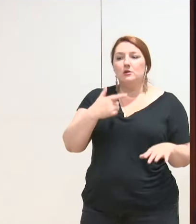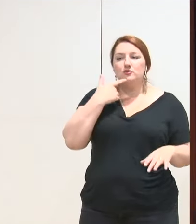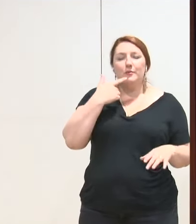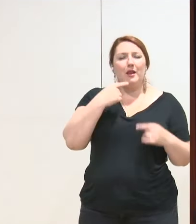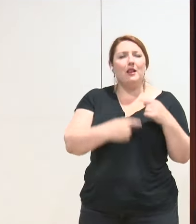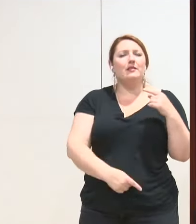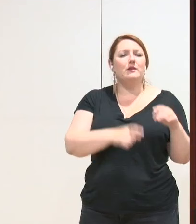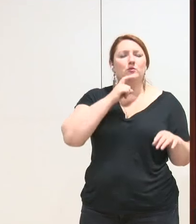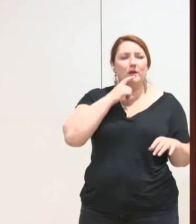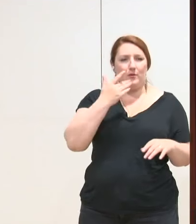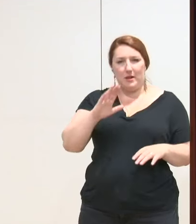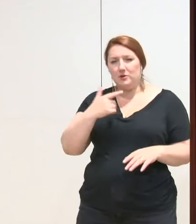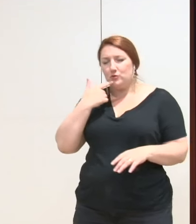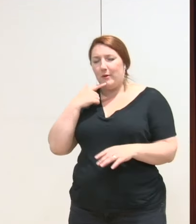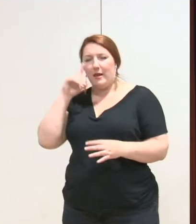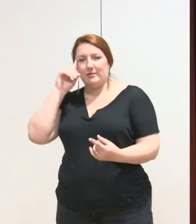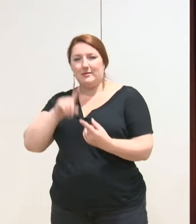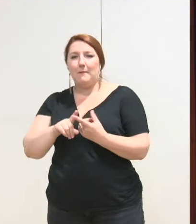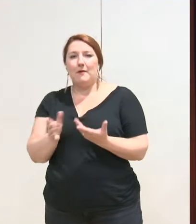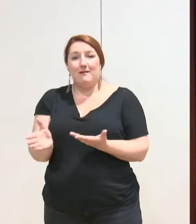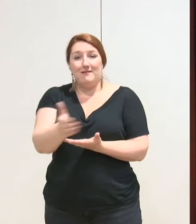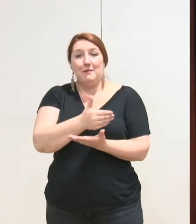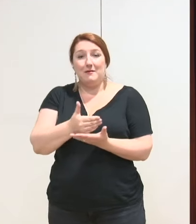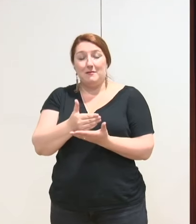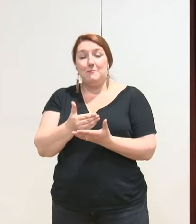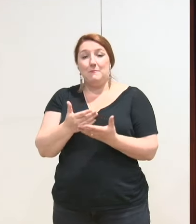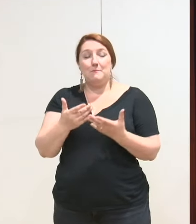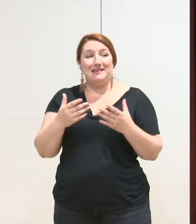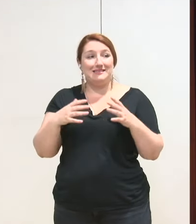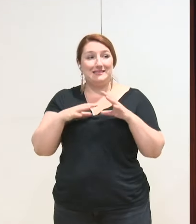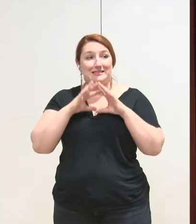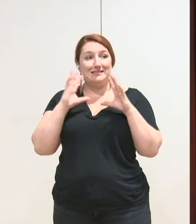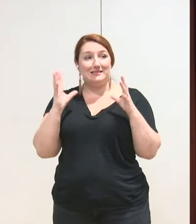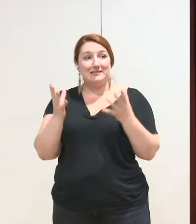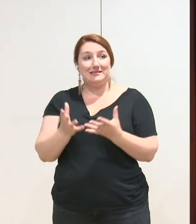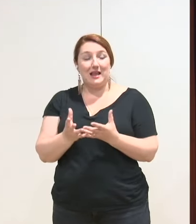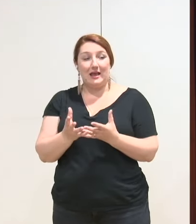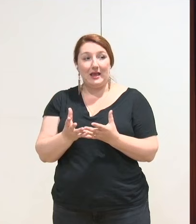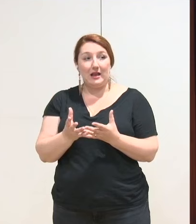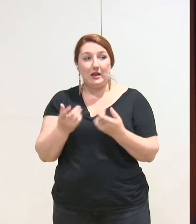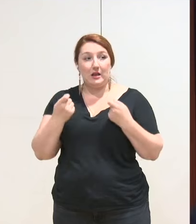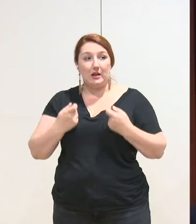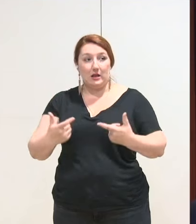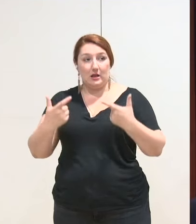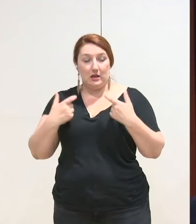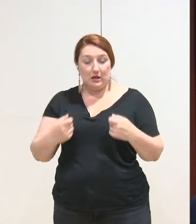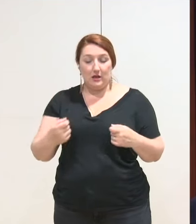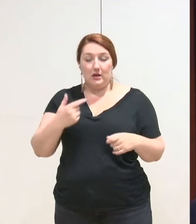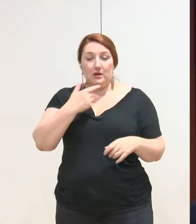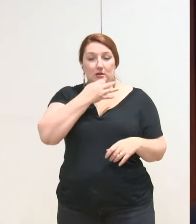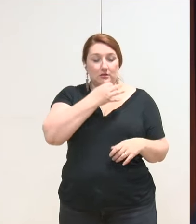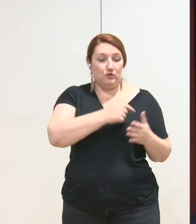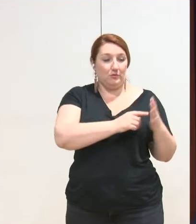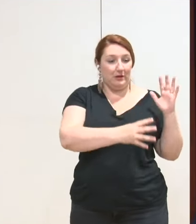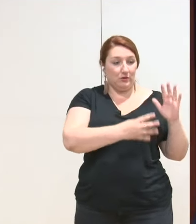dette tout à l'heure vous avez annoncé que vous la mainteniez en la contenant au niveau 2014 pour 2015 137